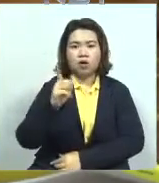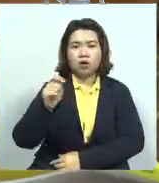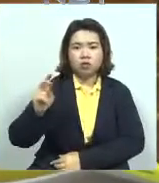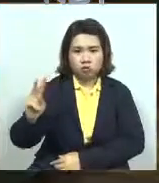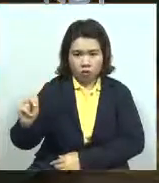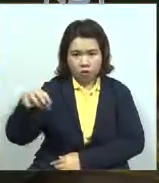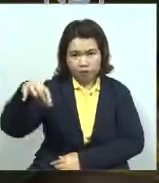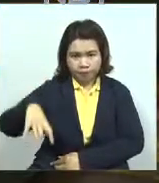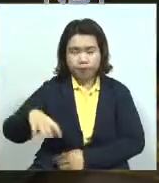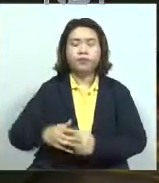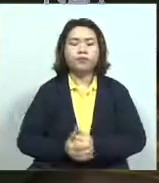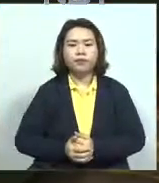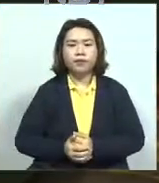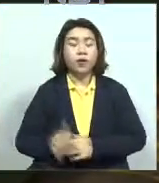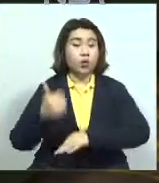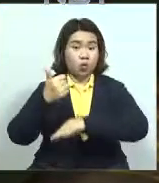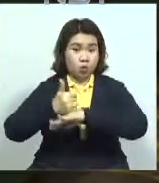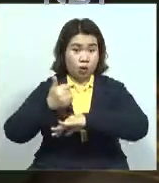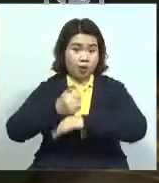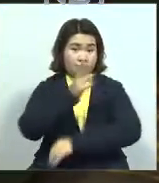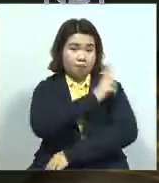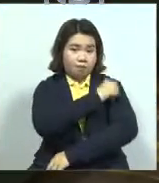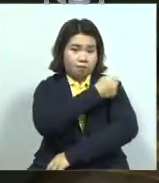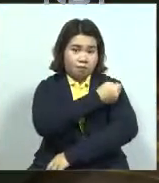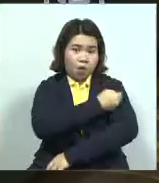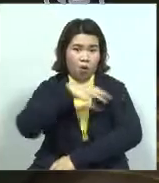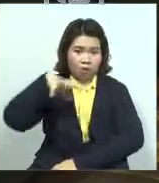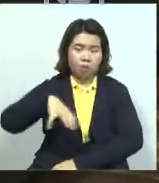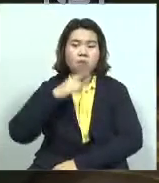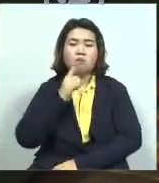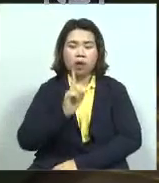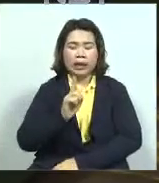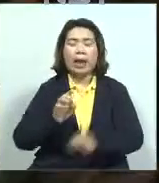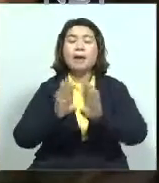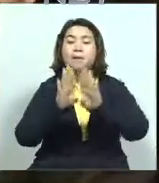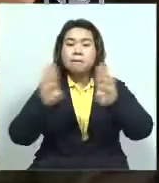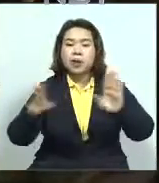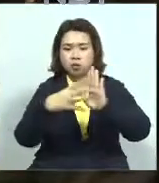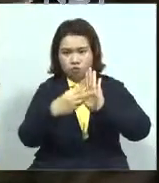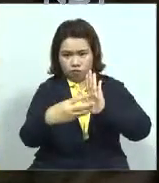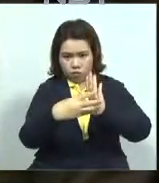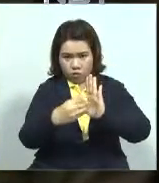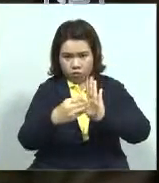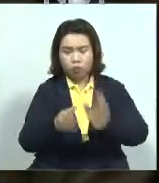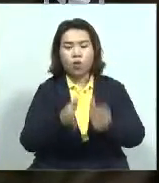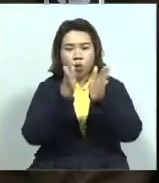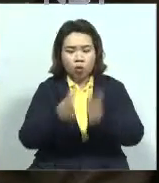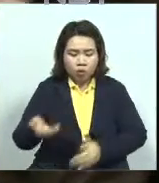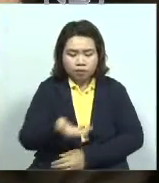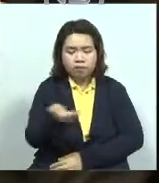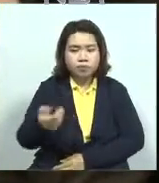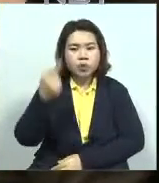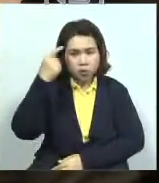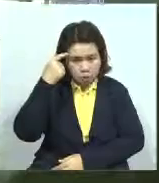ศักดิ์อรรถศิลป์อธิบดีกรมการแพทย์กล่าวระหว่างการเป็นประธานเปิดการอบรมว่าเพื่อให้บุคลากรทางการแพทย์ซึ่งเป็น